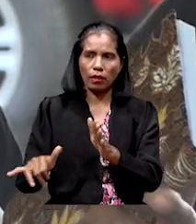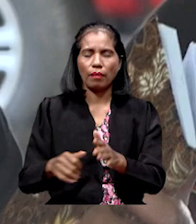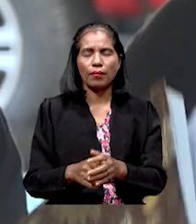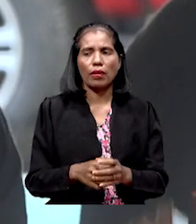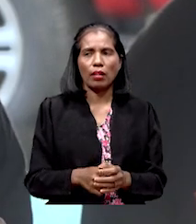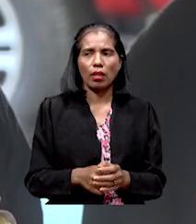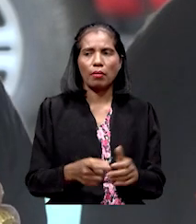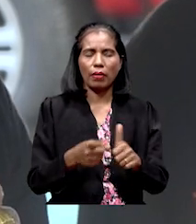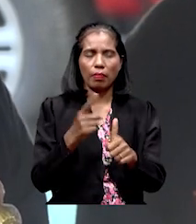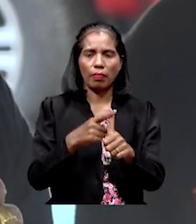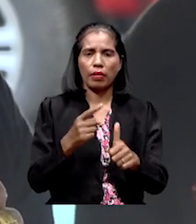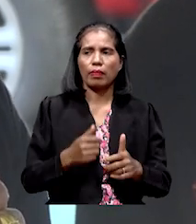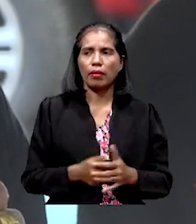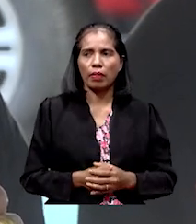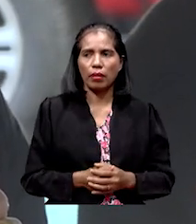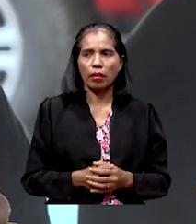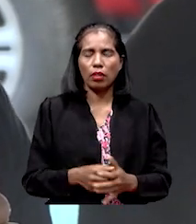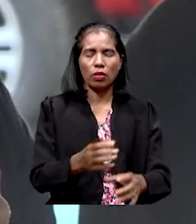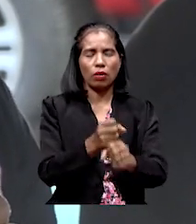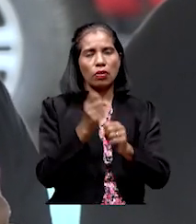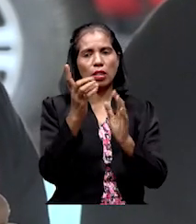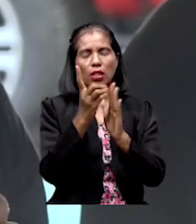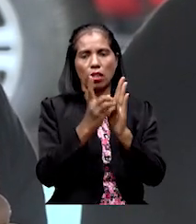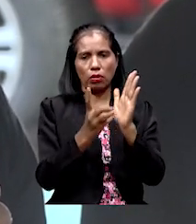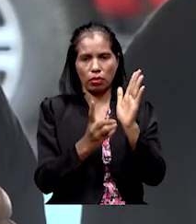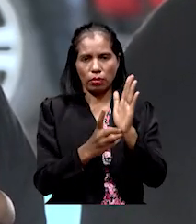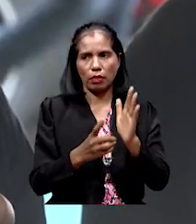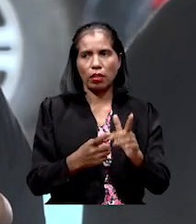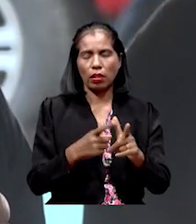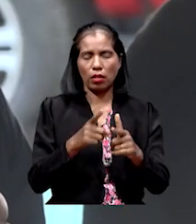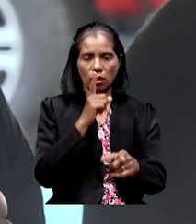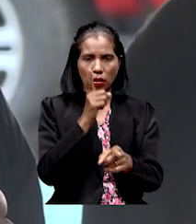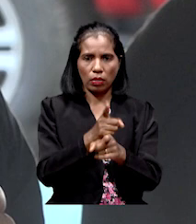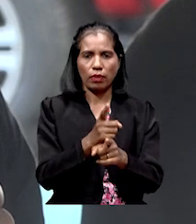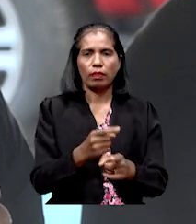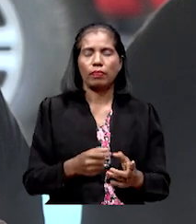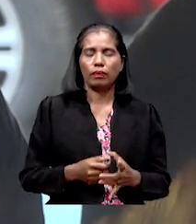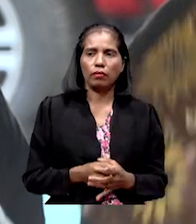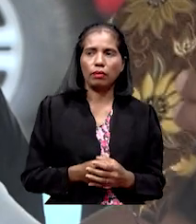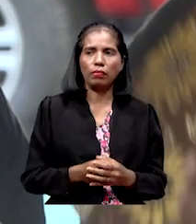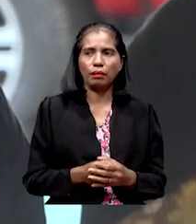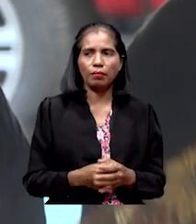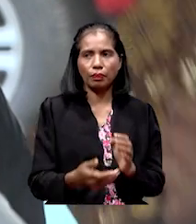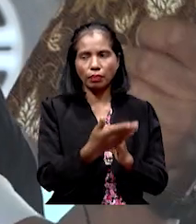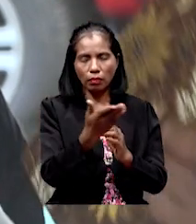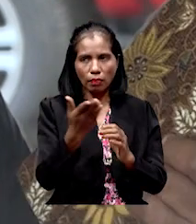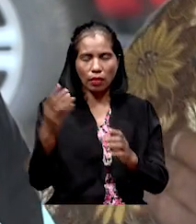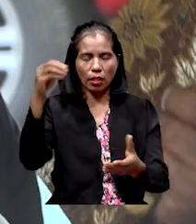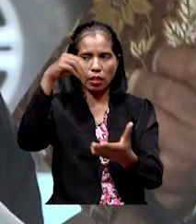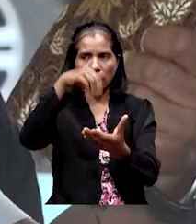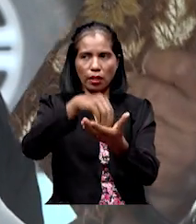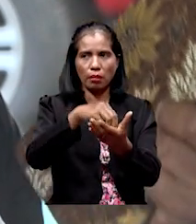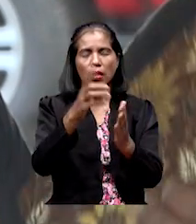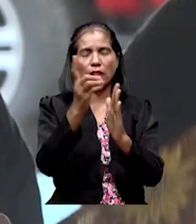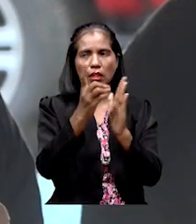fase perwer maka levanta bien su tau los kalai ita bon sira tamona i ya tau